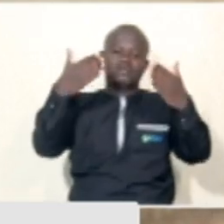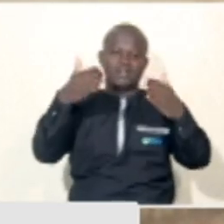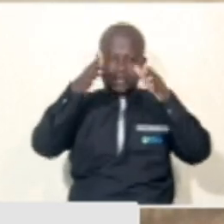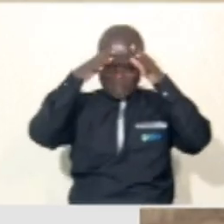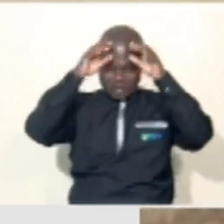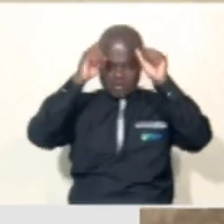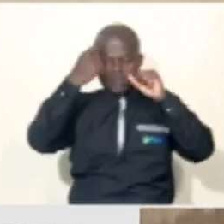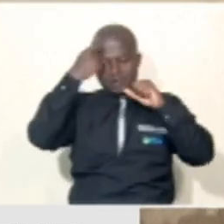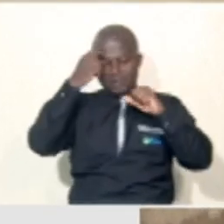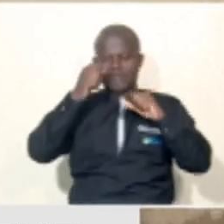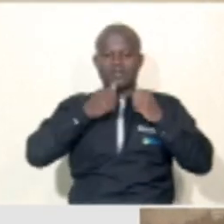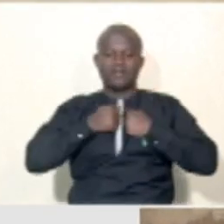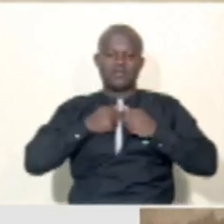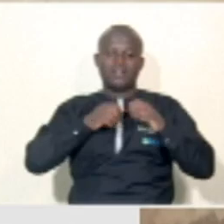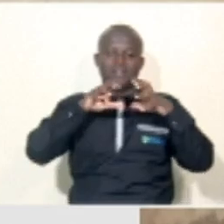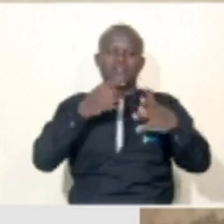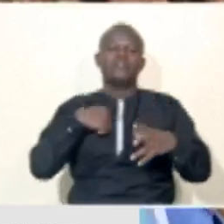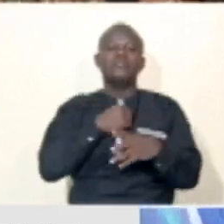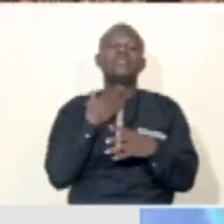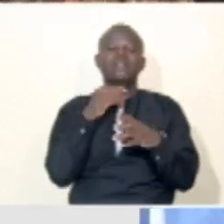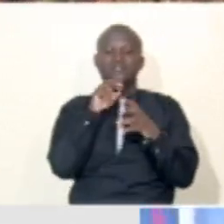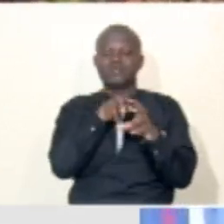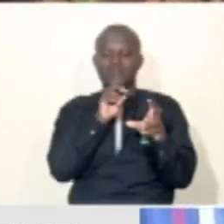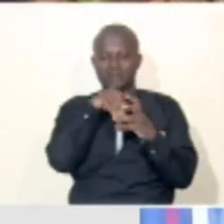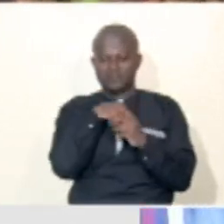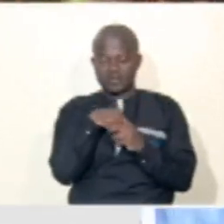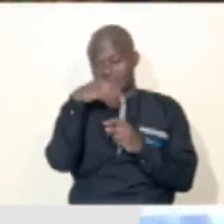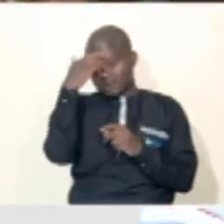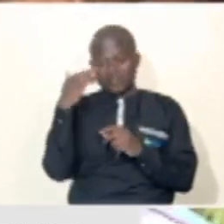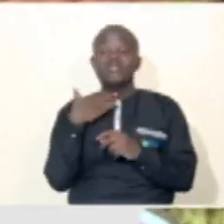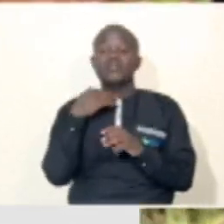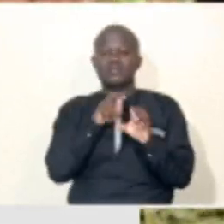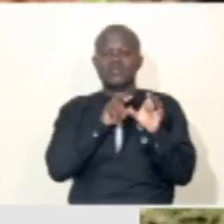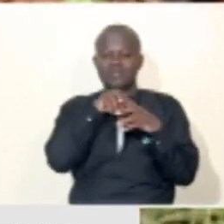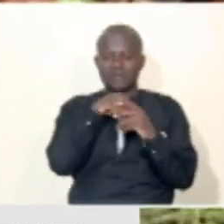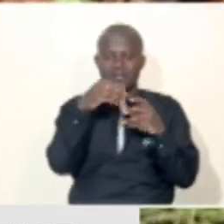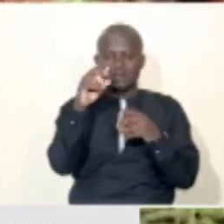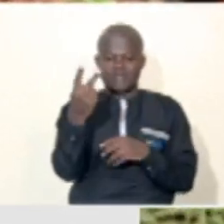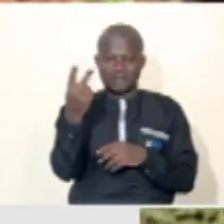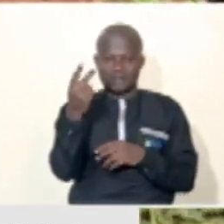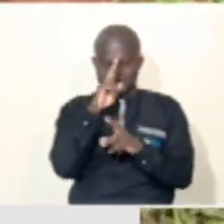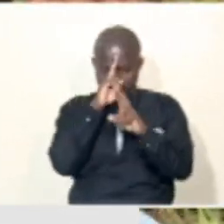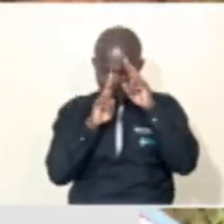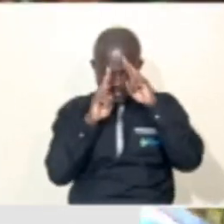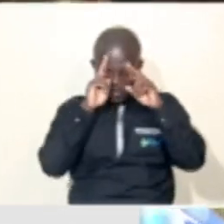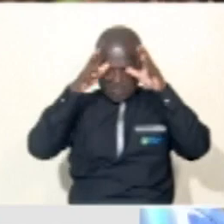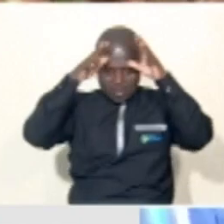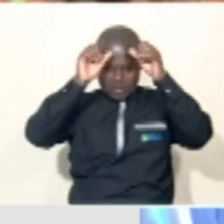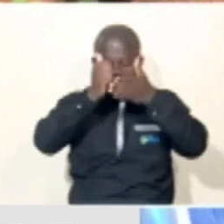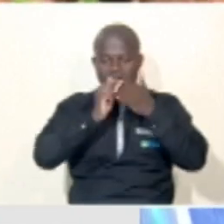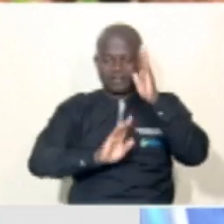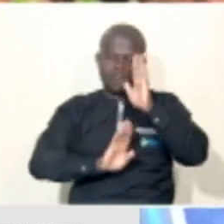Repubulika y'u Rwanda, iki cyiciro rero nshaka kukivamo. Mpamvu nshaka kuva mu cyiciro cya mbere nkajya mu cya kabiri, nyakubahwa Perezida wa Repubulika anteje